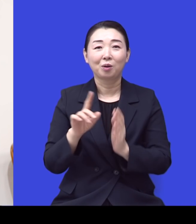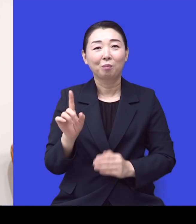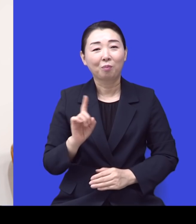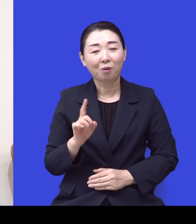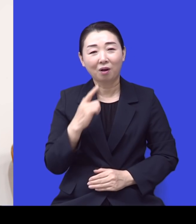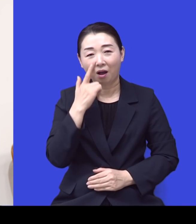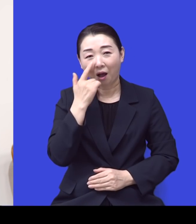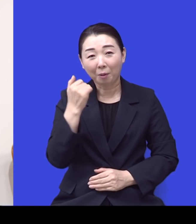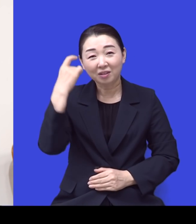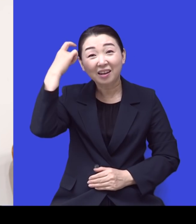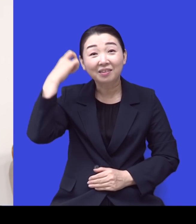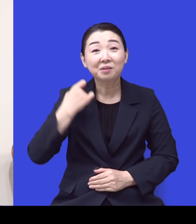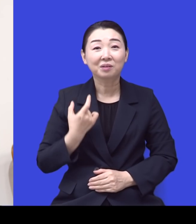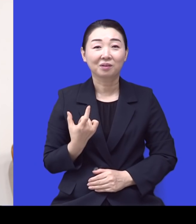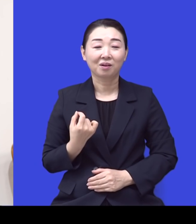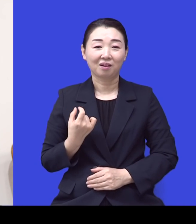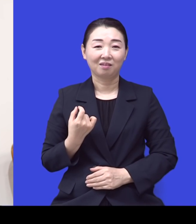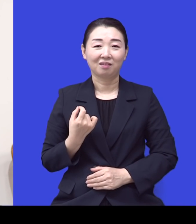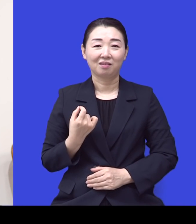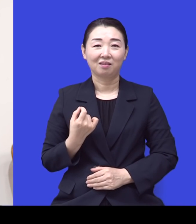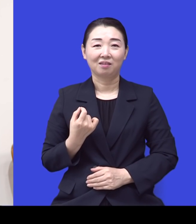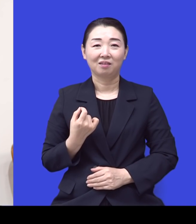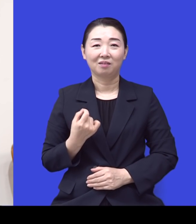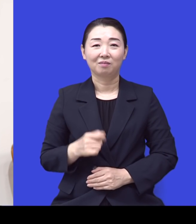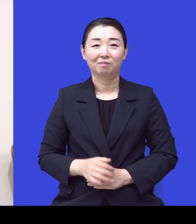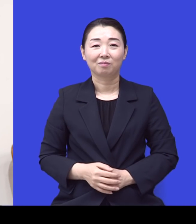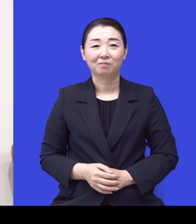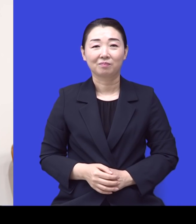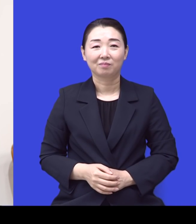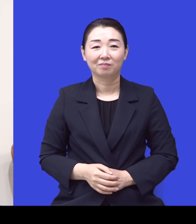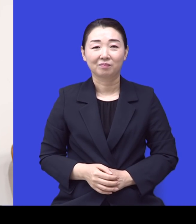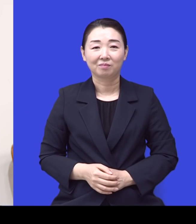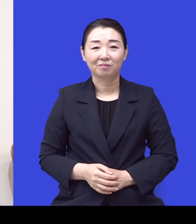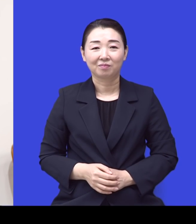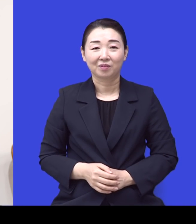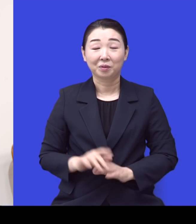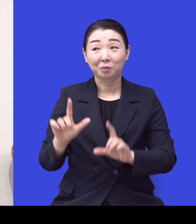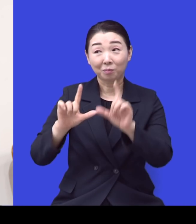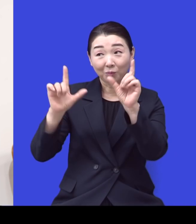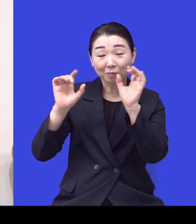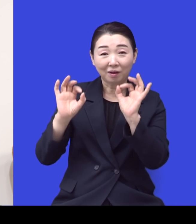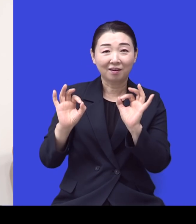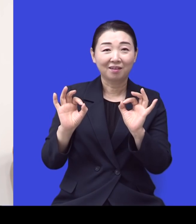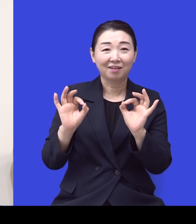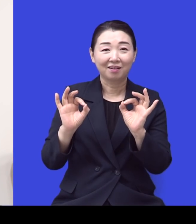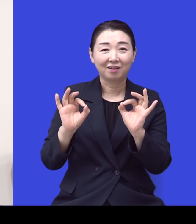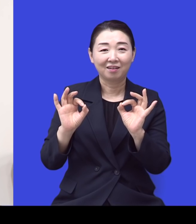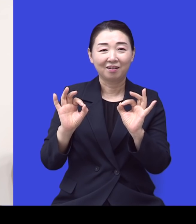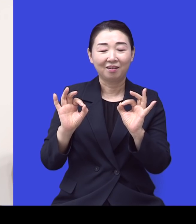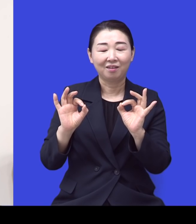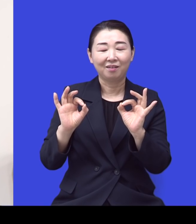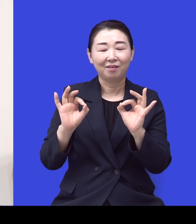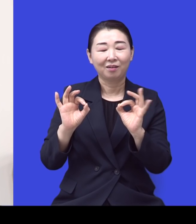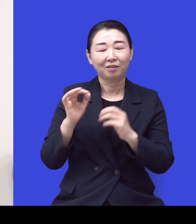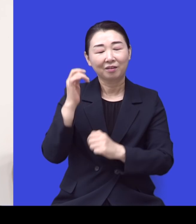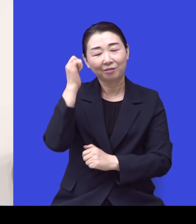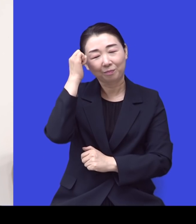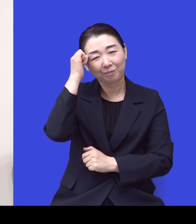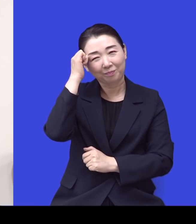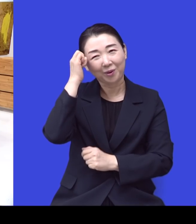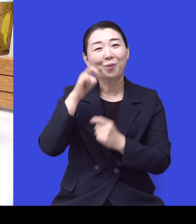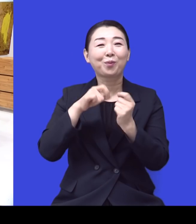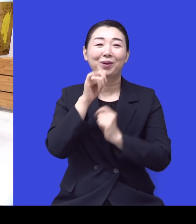뭔가 아버지가 느낀 것 같은 그런 느낌, 네. 그런 모습이 오랫동안 기억에